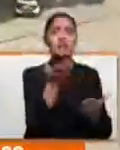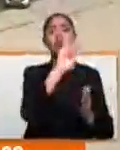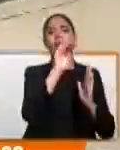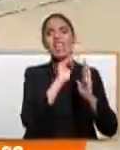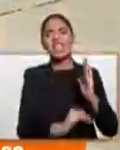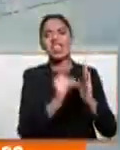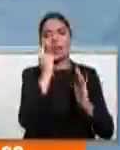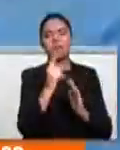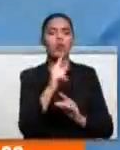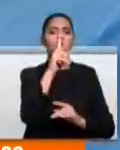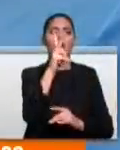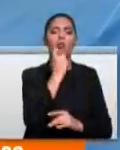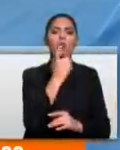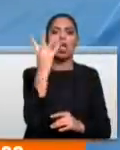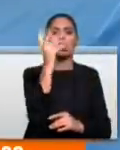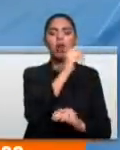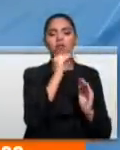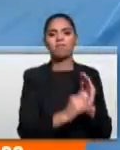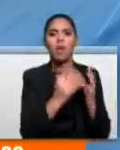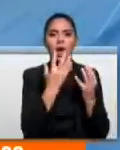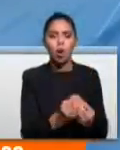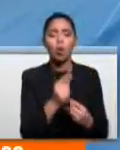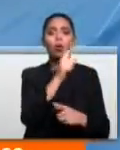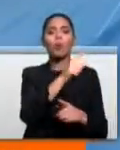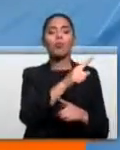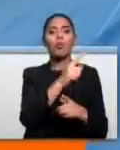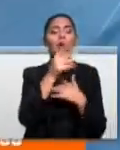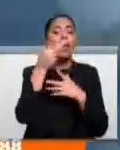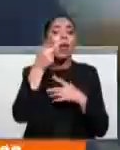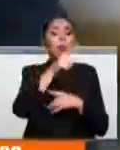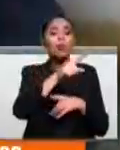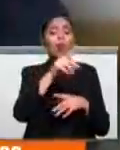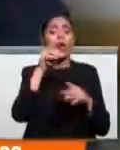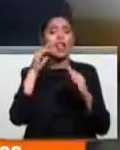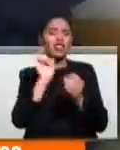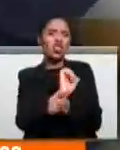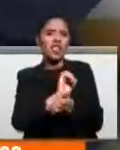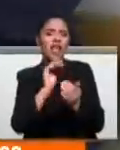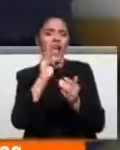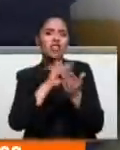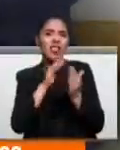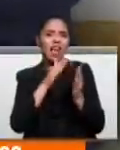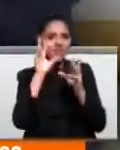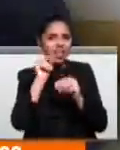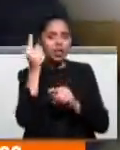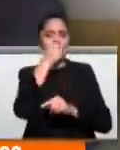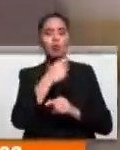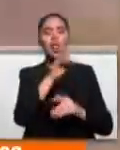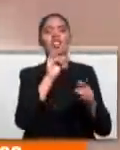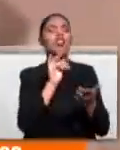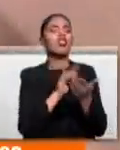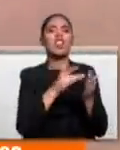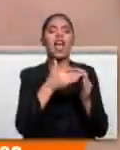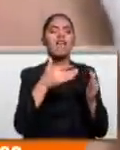iyi hal indirimiyle cezası üç yıl 4 aya düşürüldü Tarhan'ın yaptığı süreler de dikkate alınarak cezaevine girme ihtimali